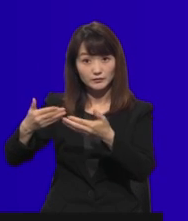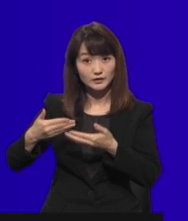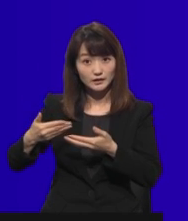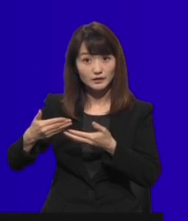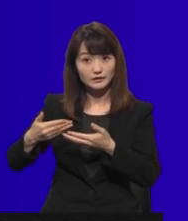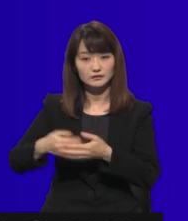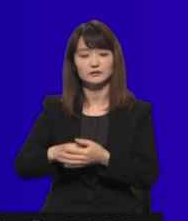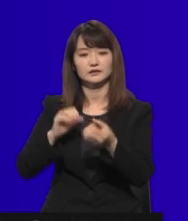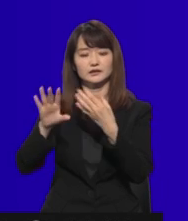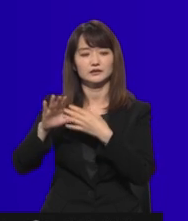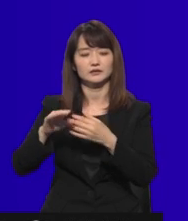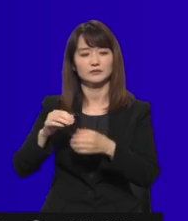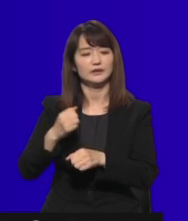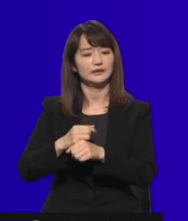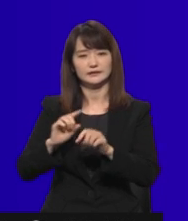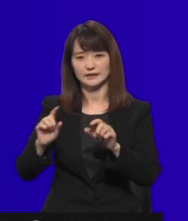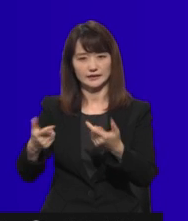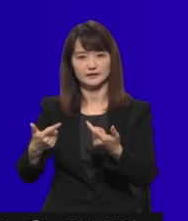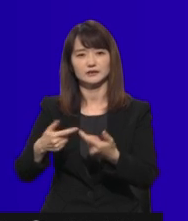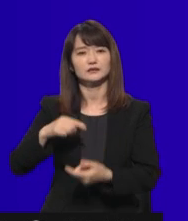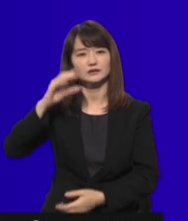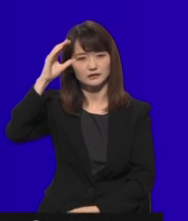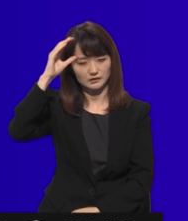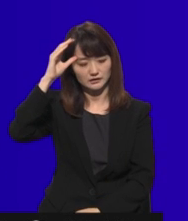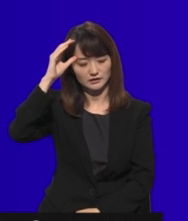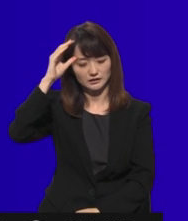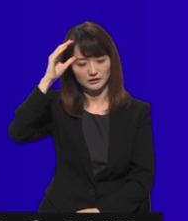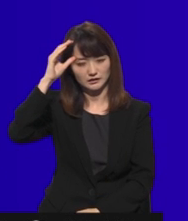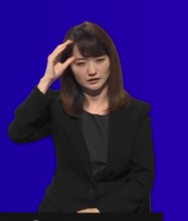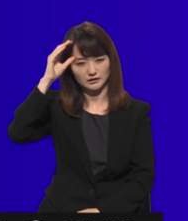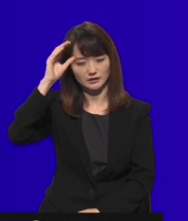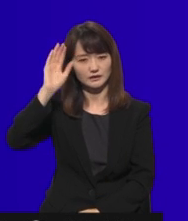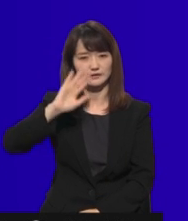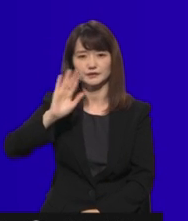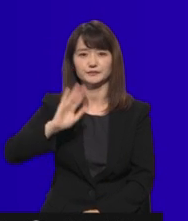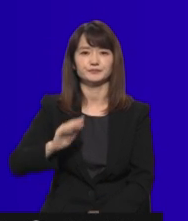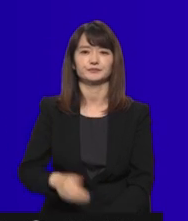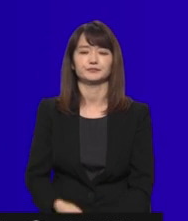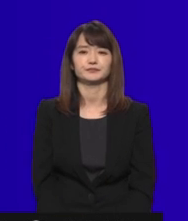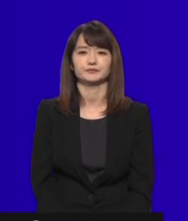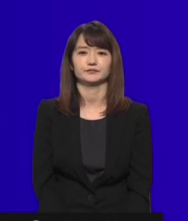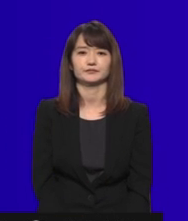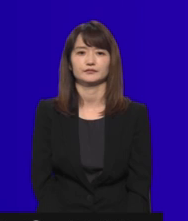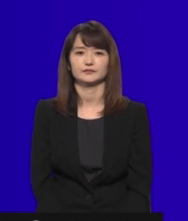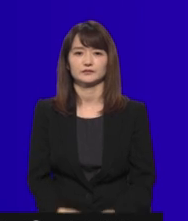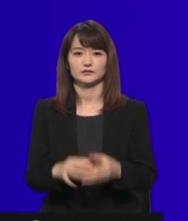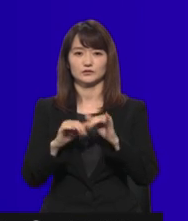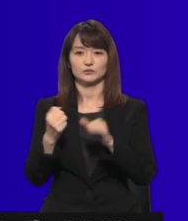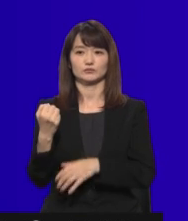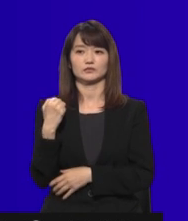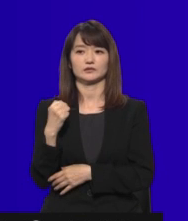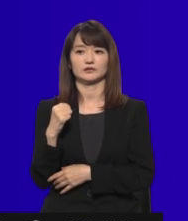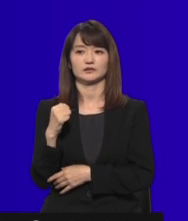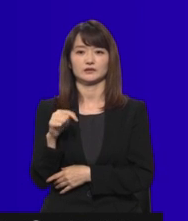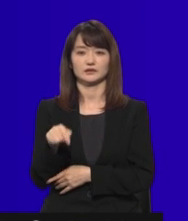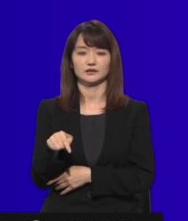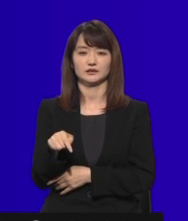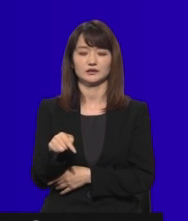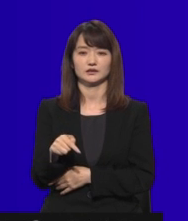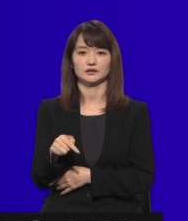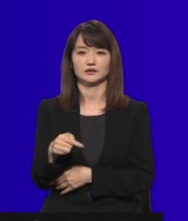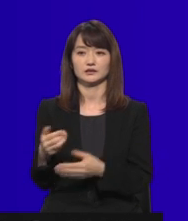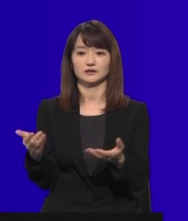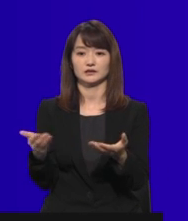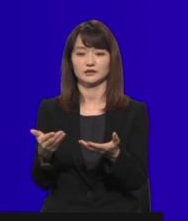거다 그래서 기대도 안한다 라는 의견을 낸 바 있습니다 아마 국내에서는 이 부분이 빨리 통합이 되고 이러니까